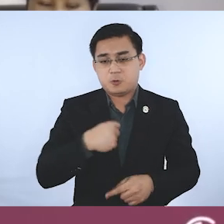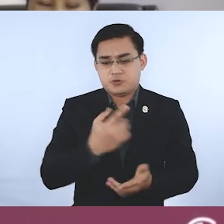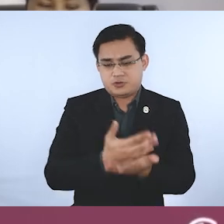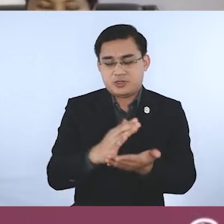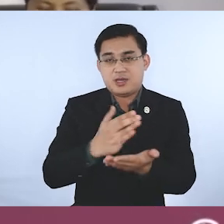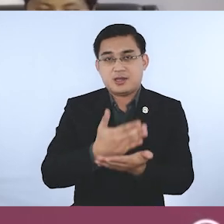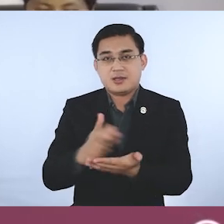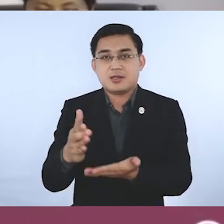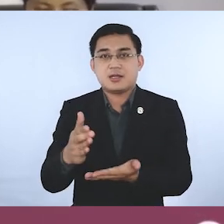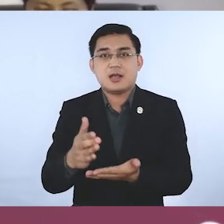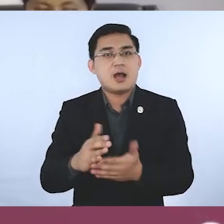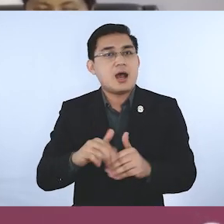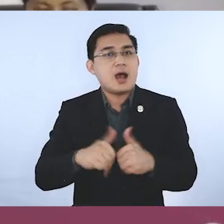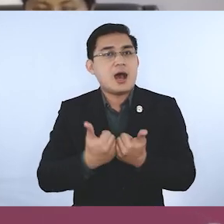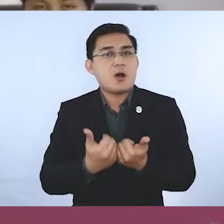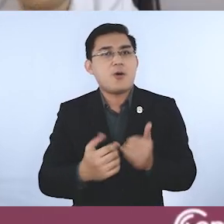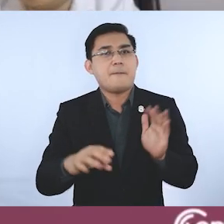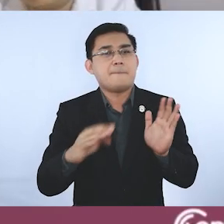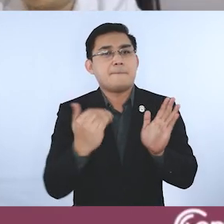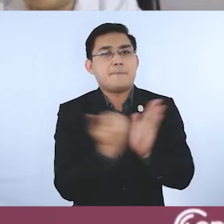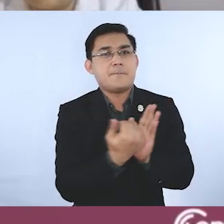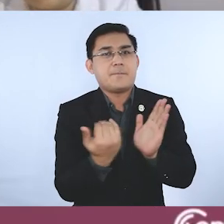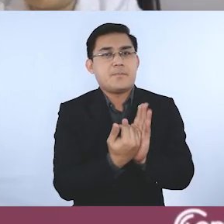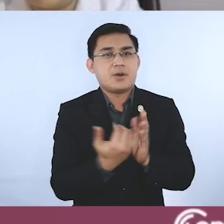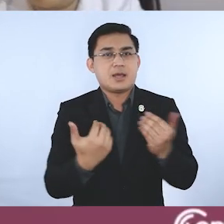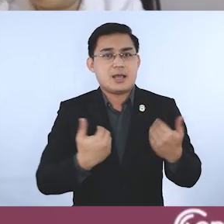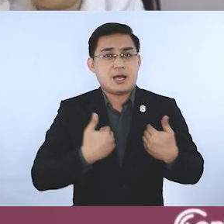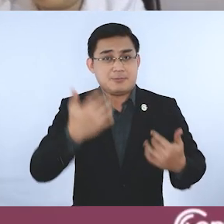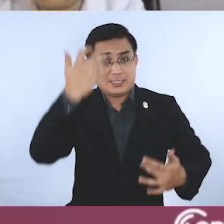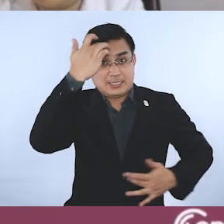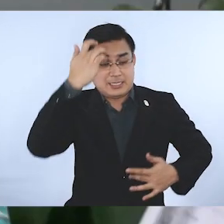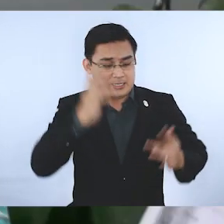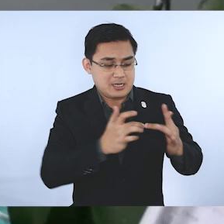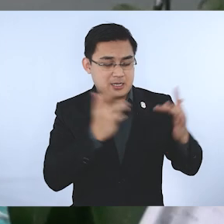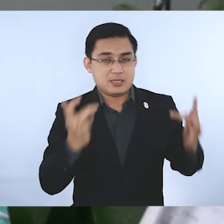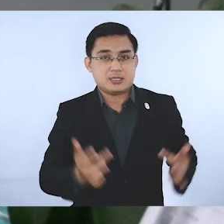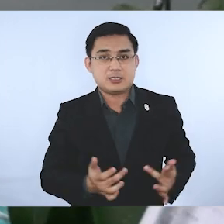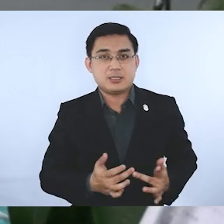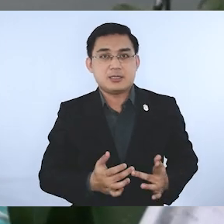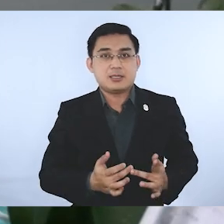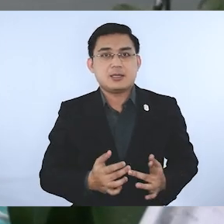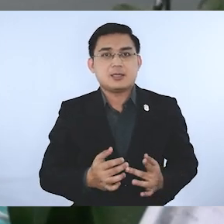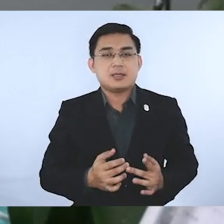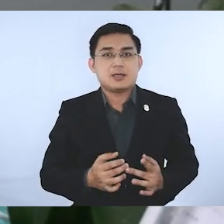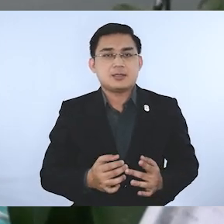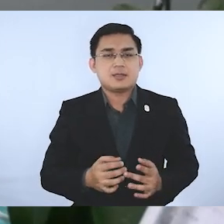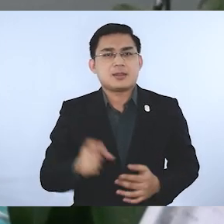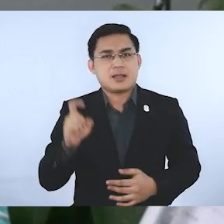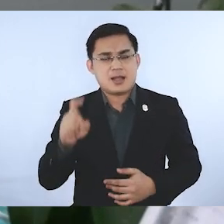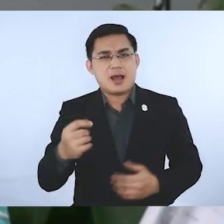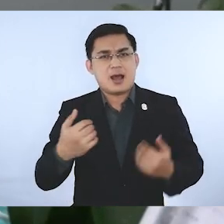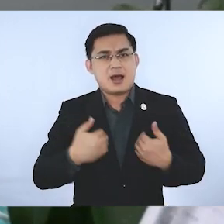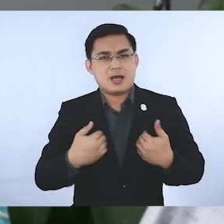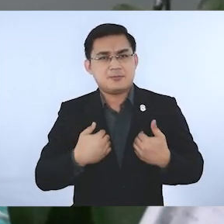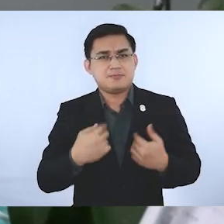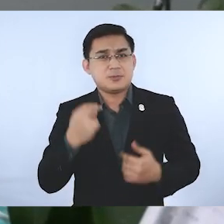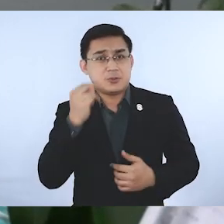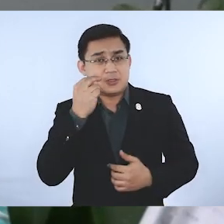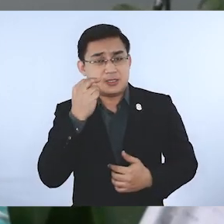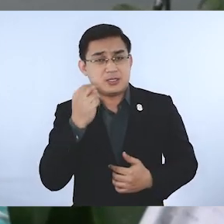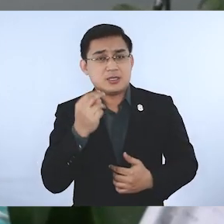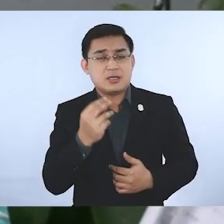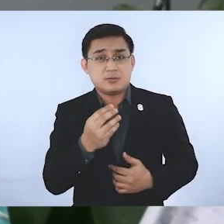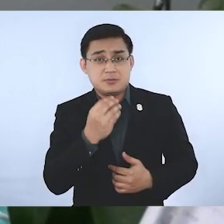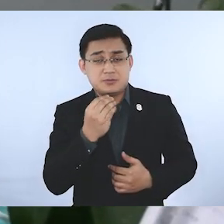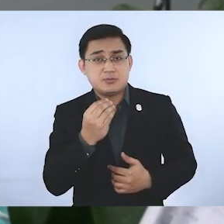kapatid kung paano maiwasan magkaroon ng sakit sa puso. Dapat meron tayong healthy lifestyles, good sleep na mga